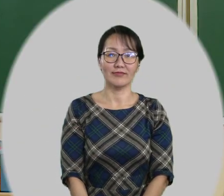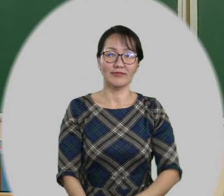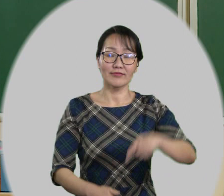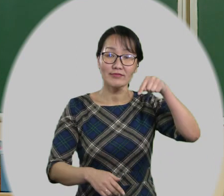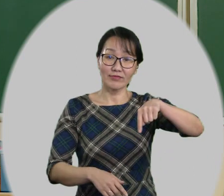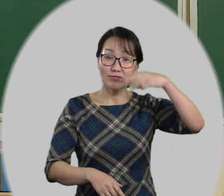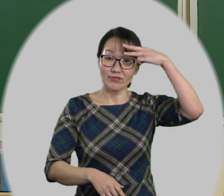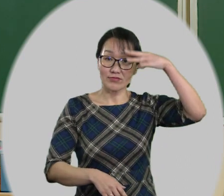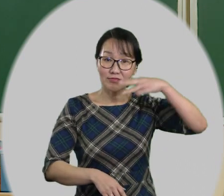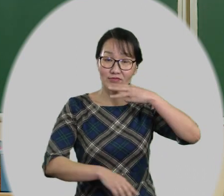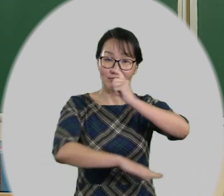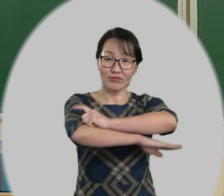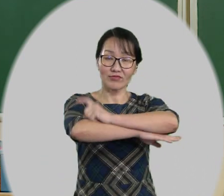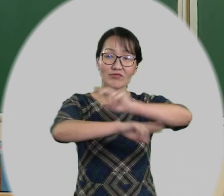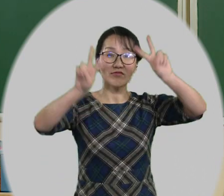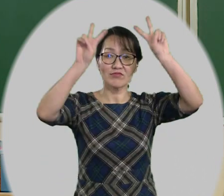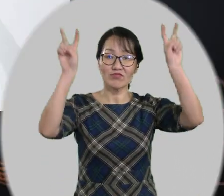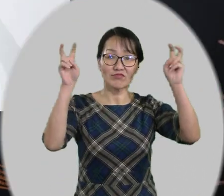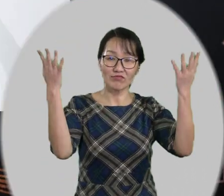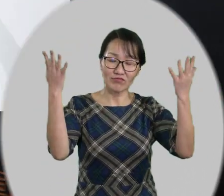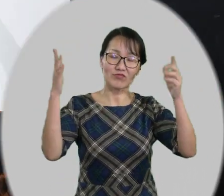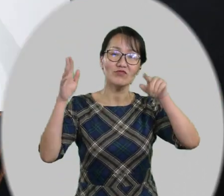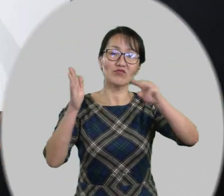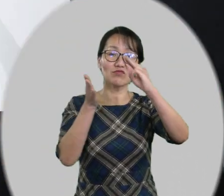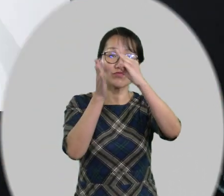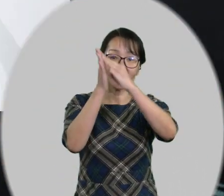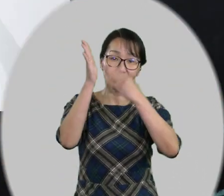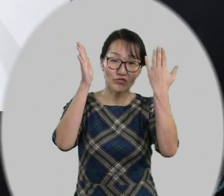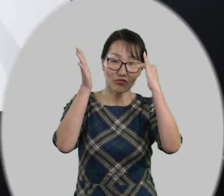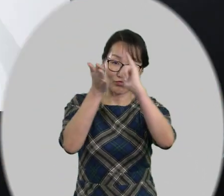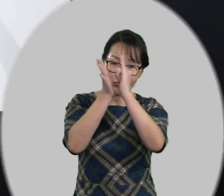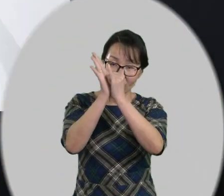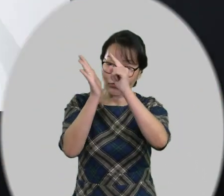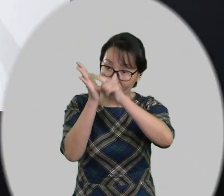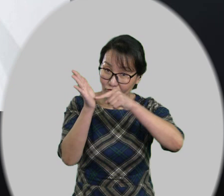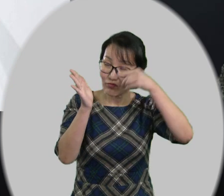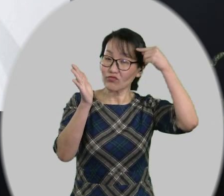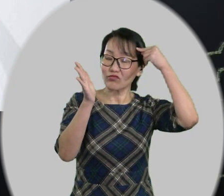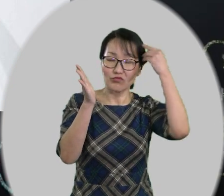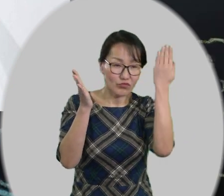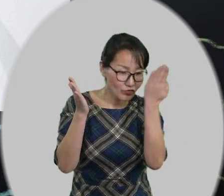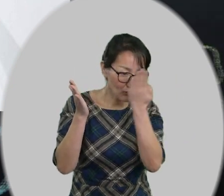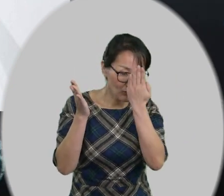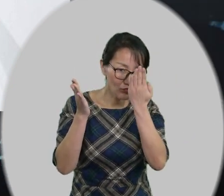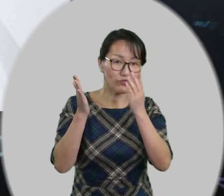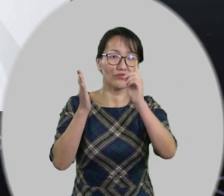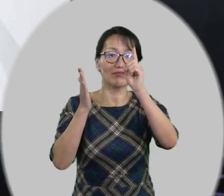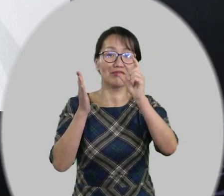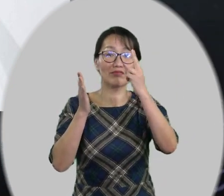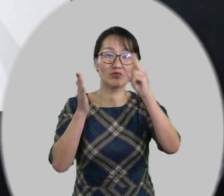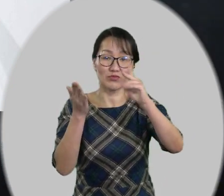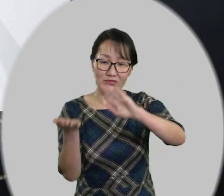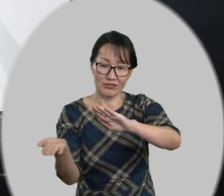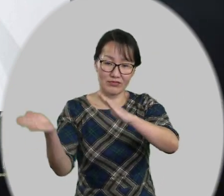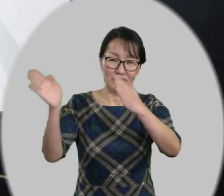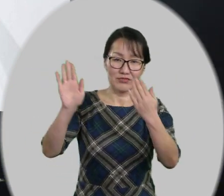За өнөөдрийн Монгол хэлний хичээлийн маань сэдэв бол шүлгийн утгыг ойлгож унших. За хэл зүгийг үгийн тайлбарыг